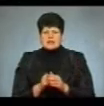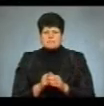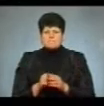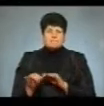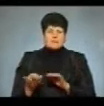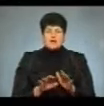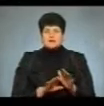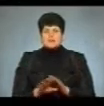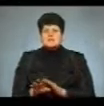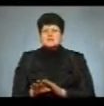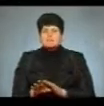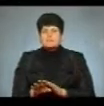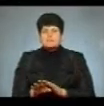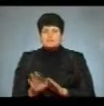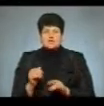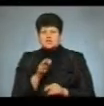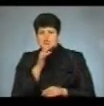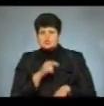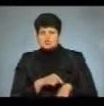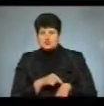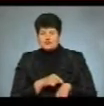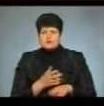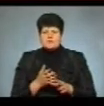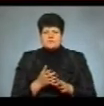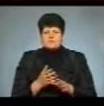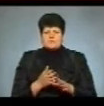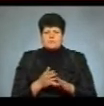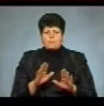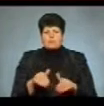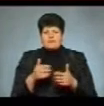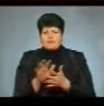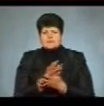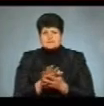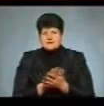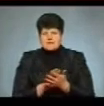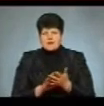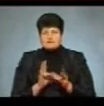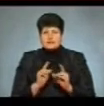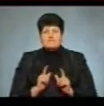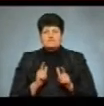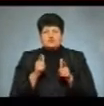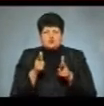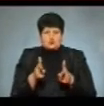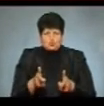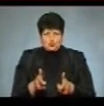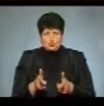механізми і часові, в тому числі рамки подання заявки на вступ до Європейського